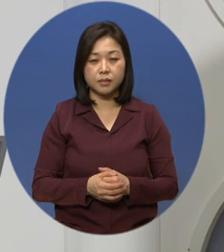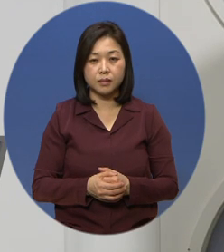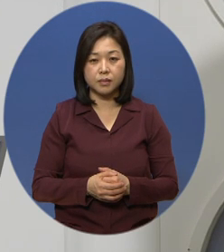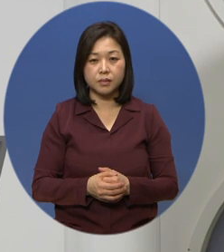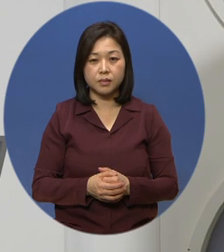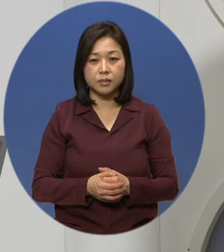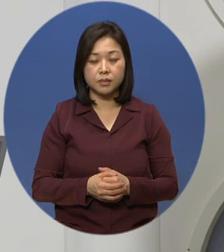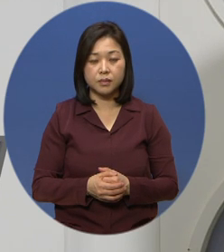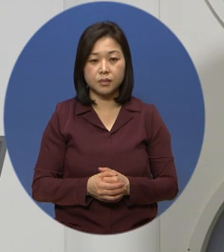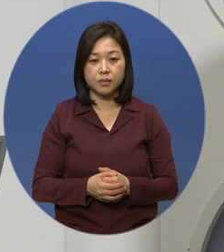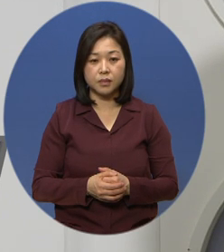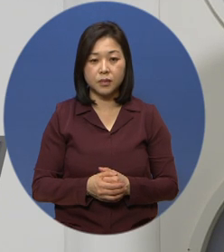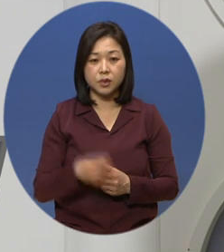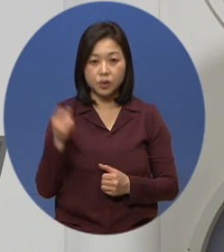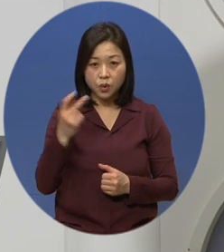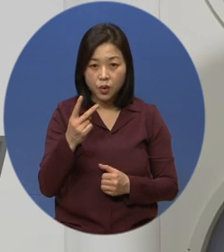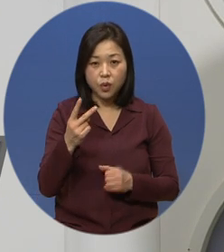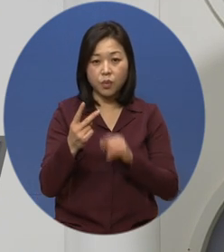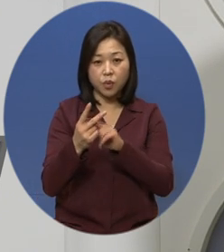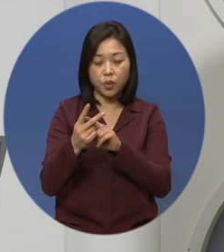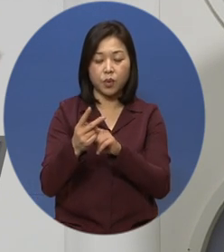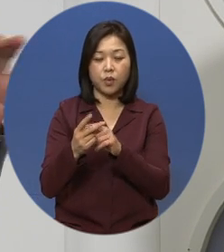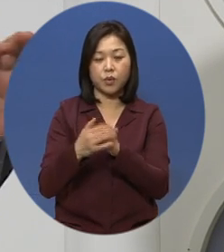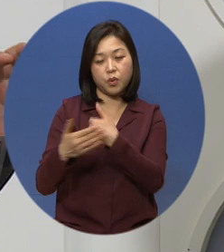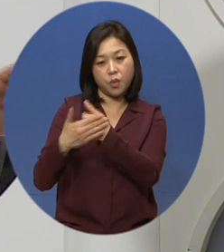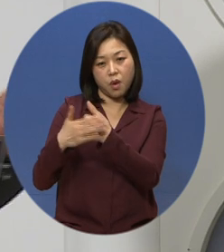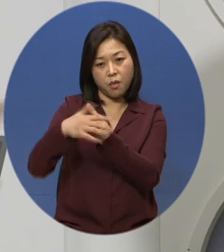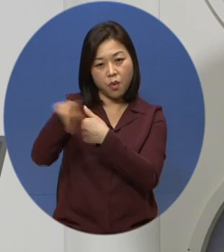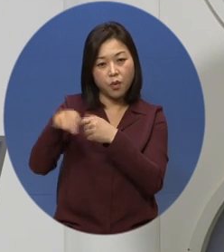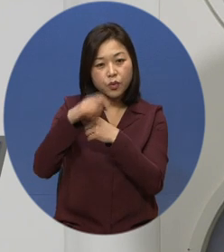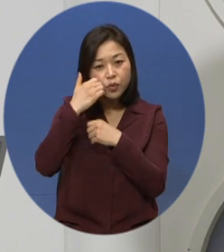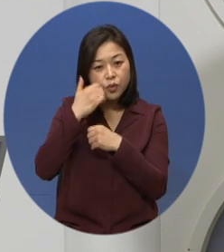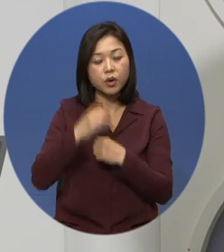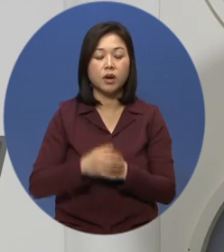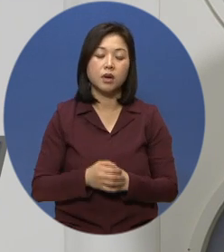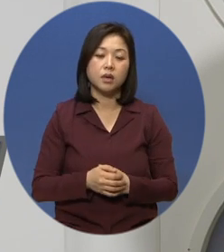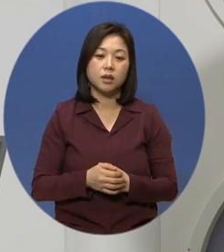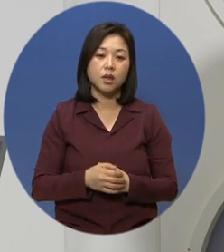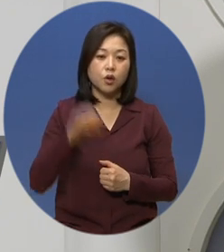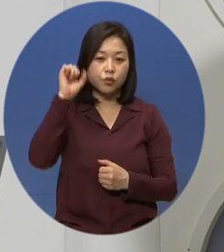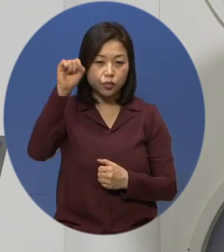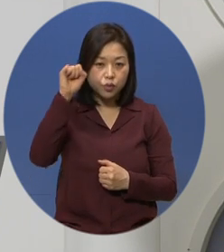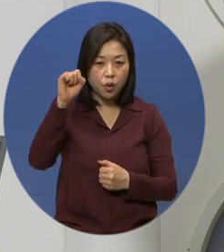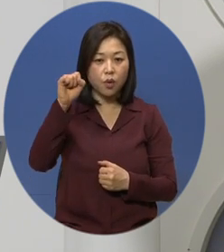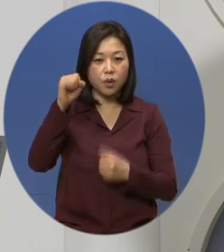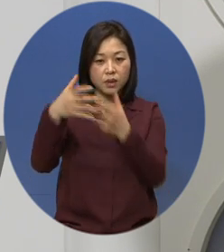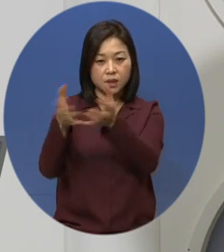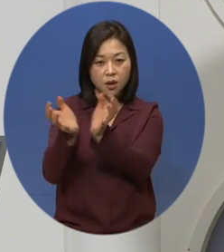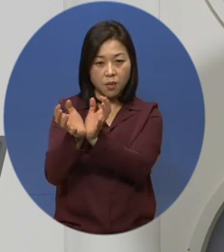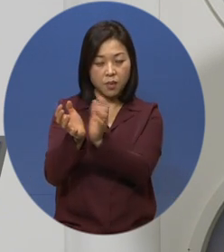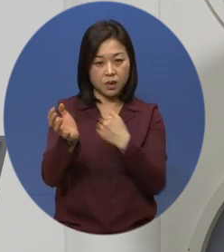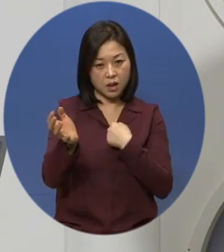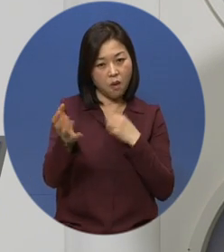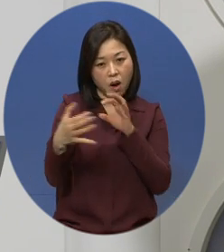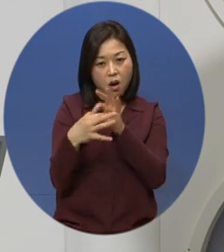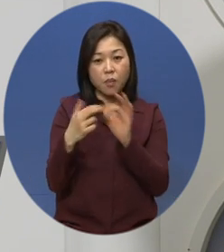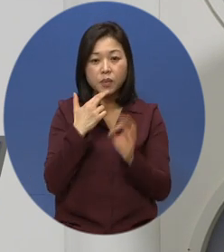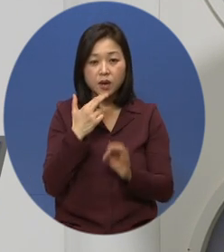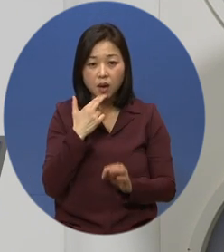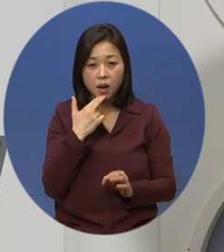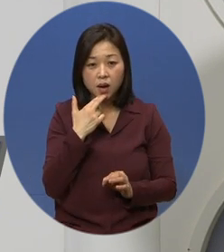그 또 이런 한 부분이 있었던 거예요 같아요 저희는 운동권 이런게 전혀 아니었기 때문에